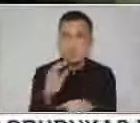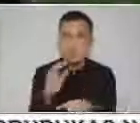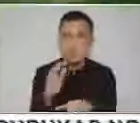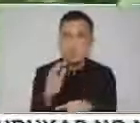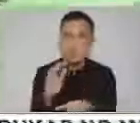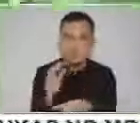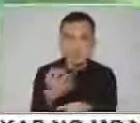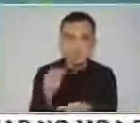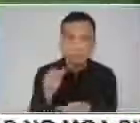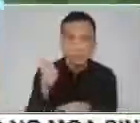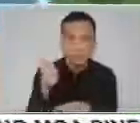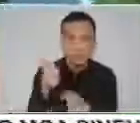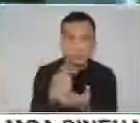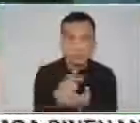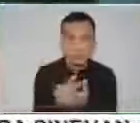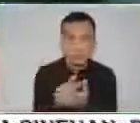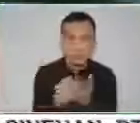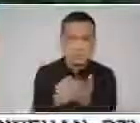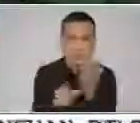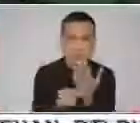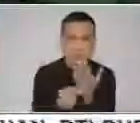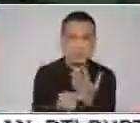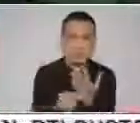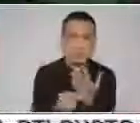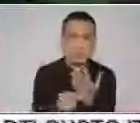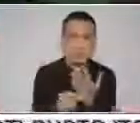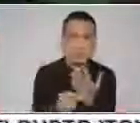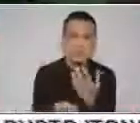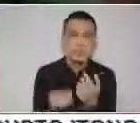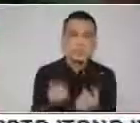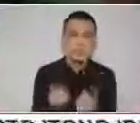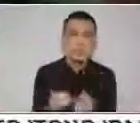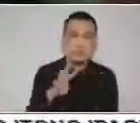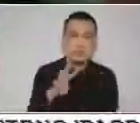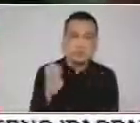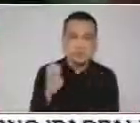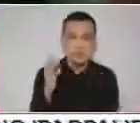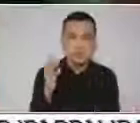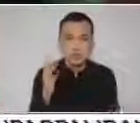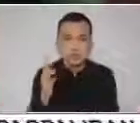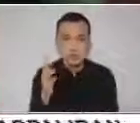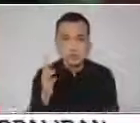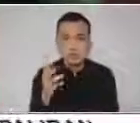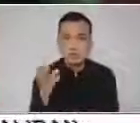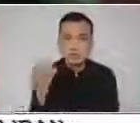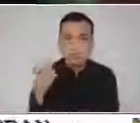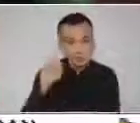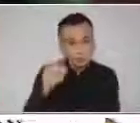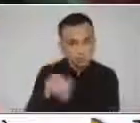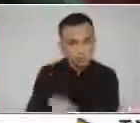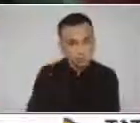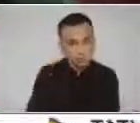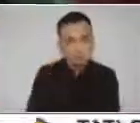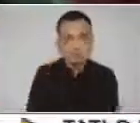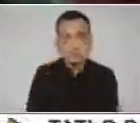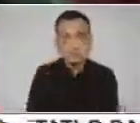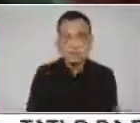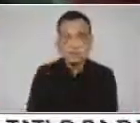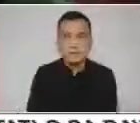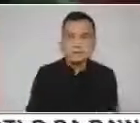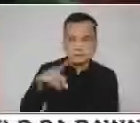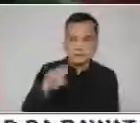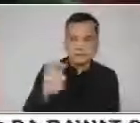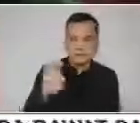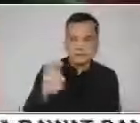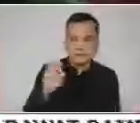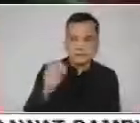10 hanggang 20 pesos. Balik dyan sa studio, Dayan. Zel, mukhang makakapagasinigang na baboy na ulit, adobong baboy, dahil